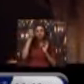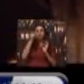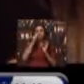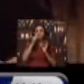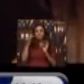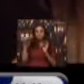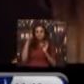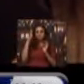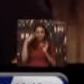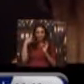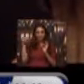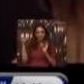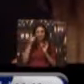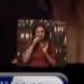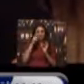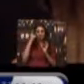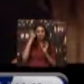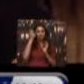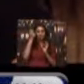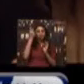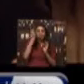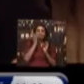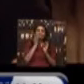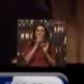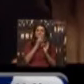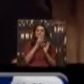ايه وتلبس ايه